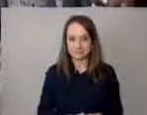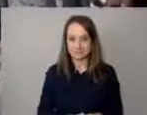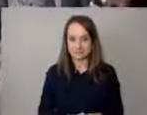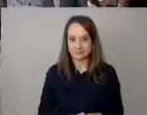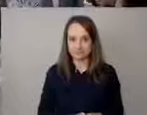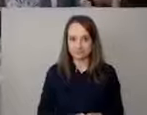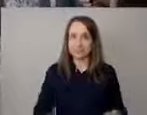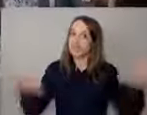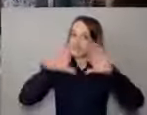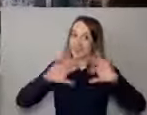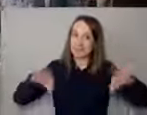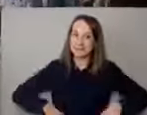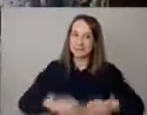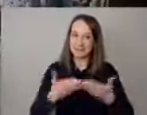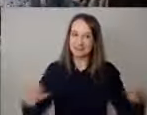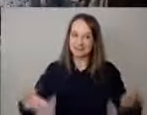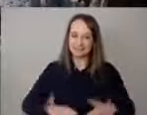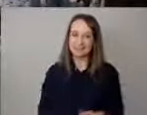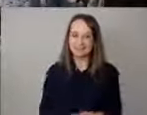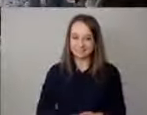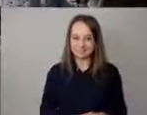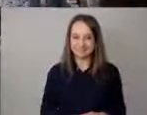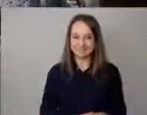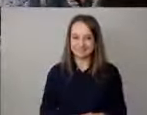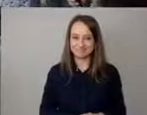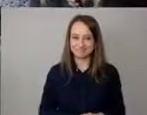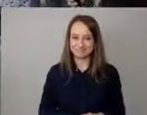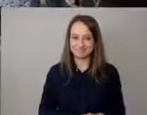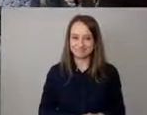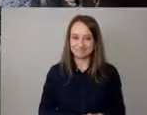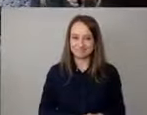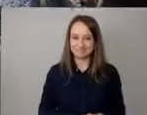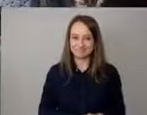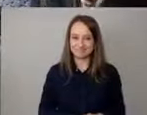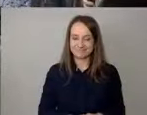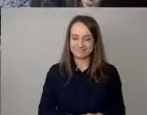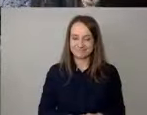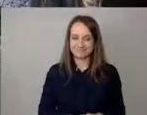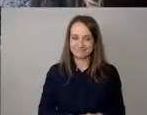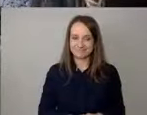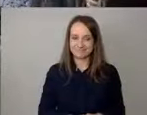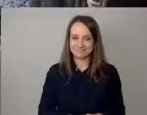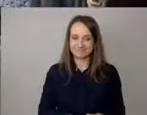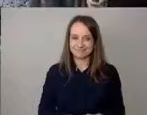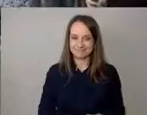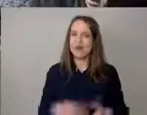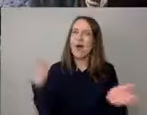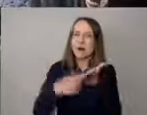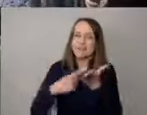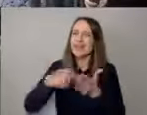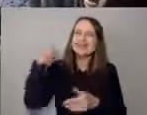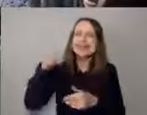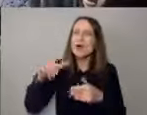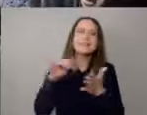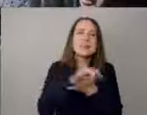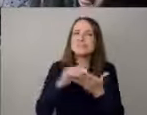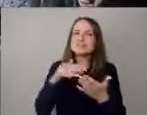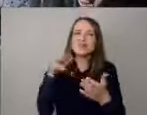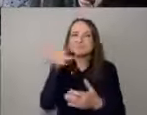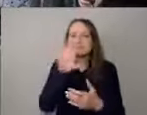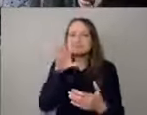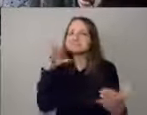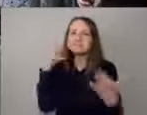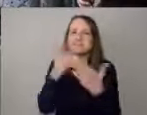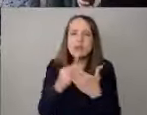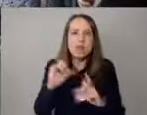Szanowni Państwo, bo dzisiaj rzeczywiście obserwujemy przez te ostatnie tygodnie i miesiące coś, czego dawno nie